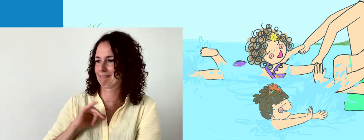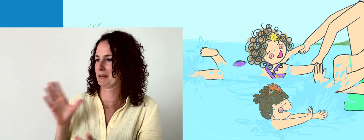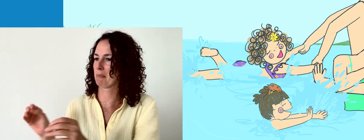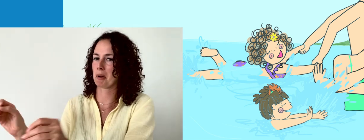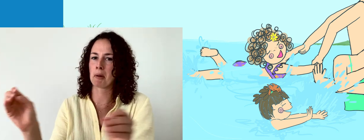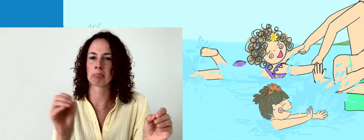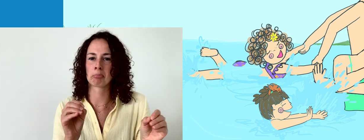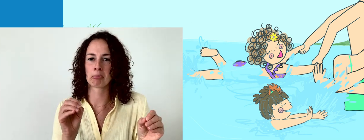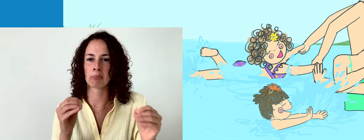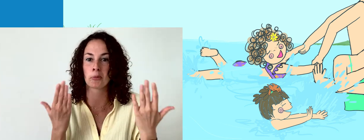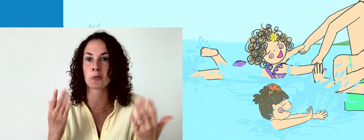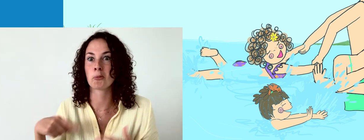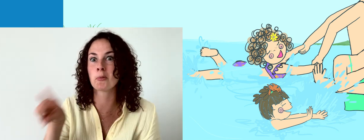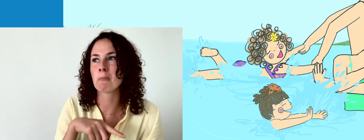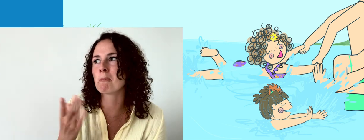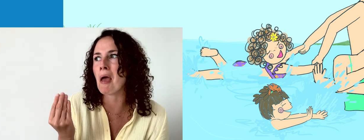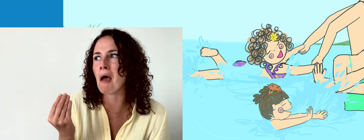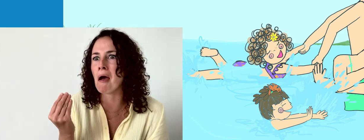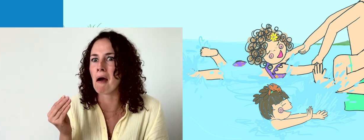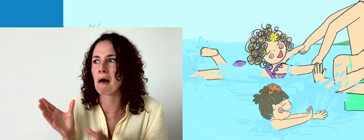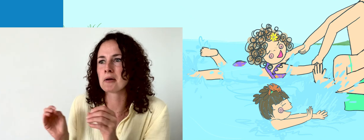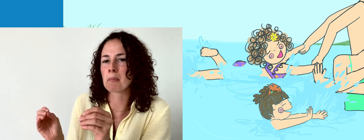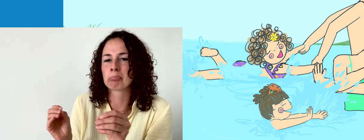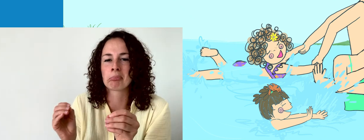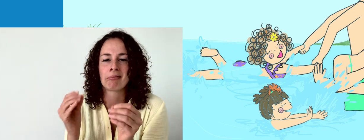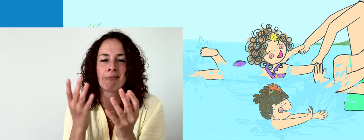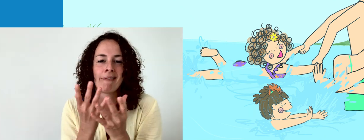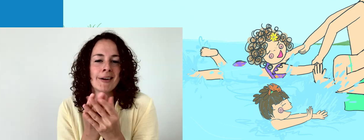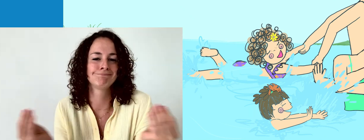Van krabbenvrees Is er niets meer te merken